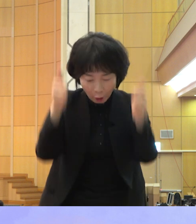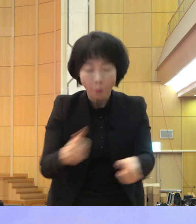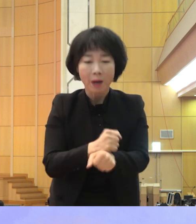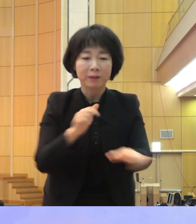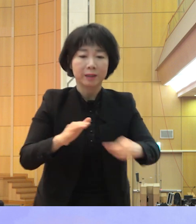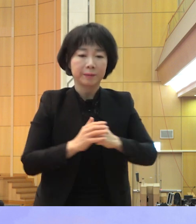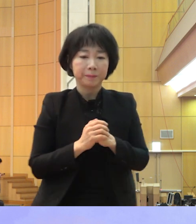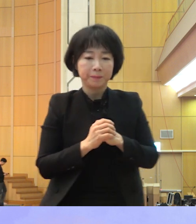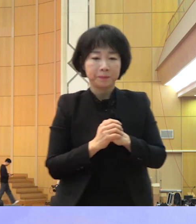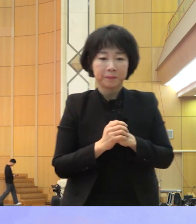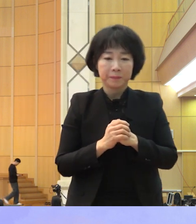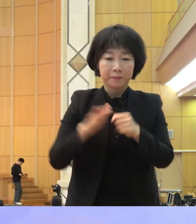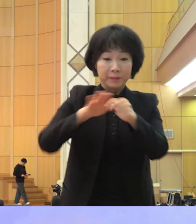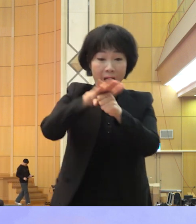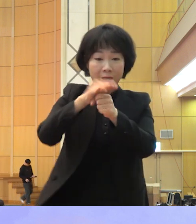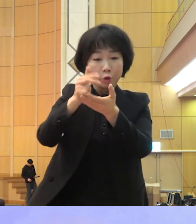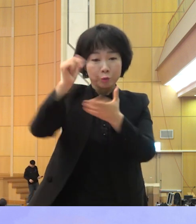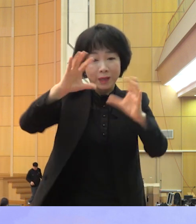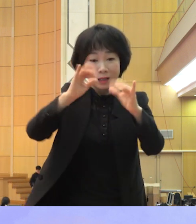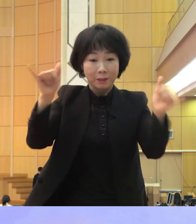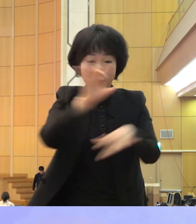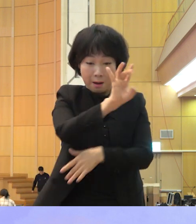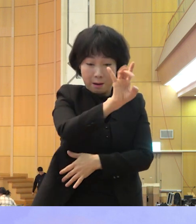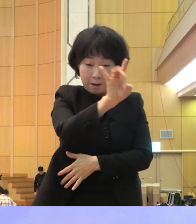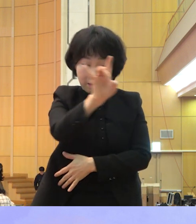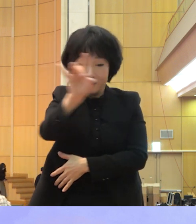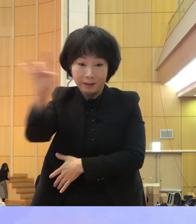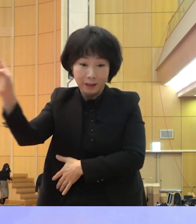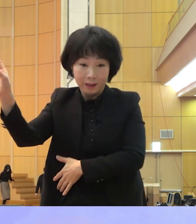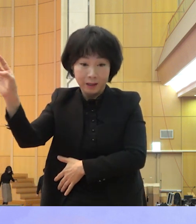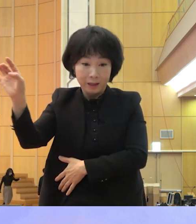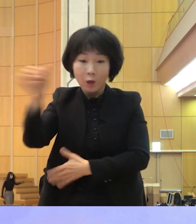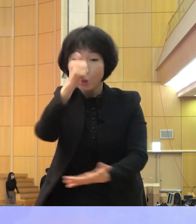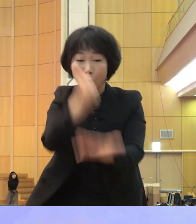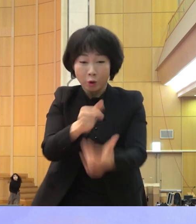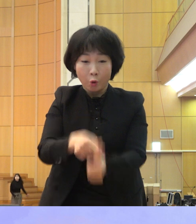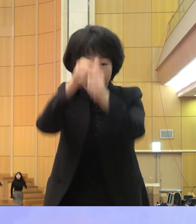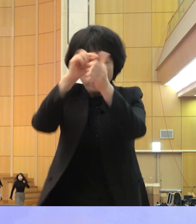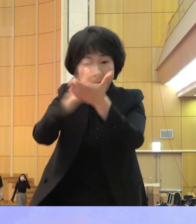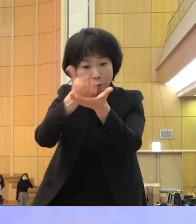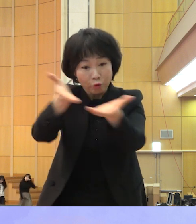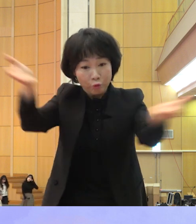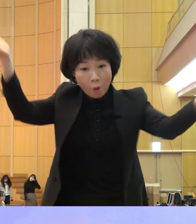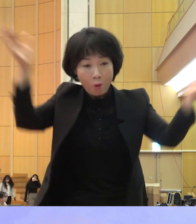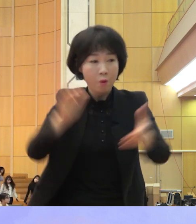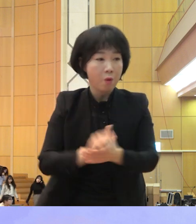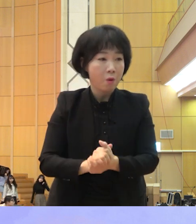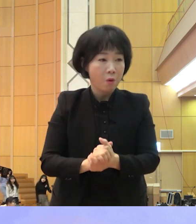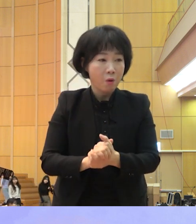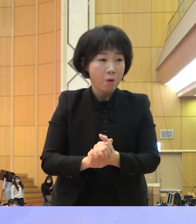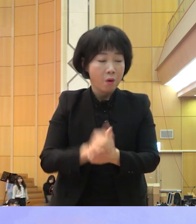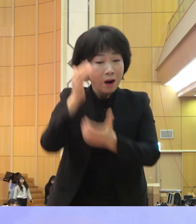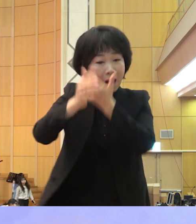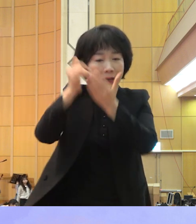경배하옵나이다. 사랑하는 주의 백성들, 죄에서 구원을 베푸시고 하나님께 영광